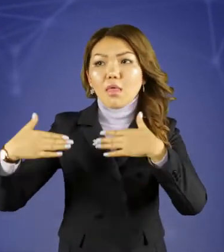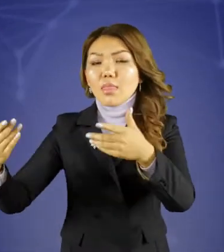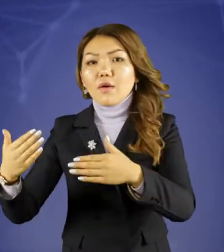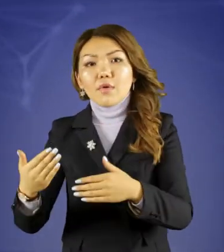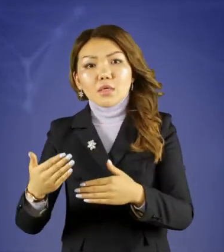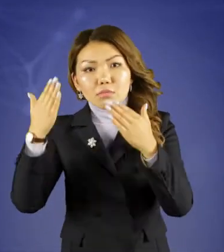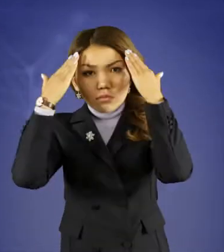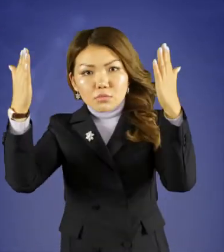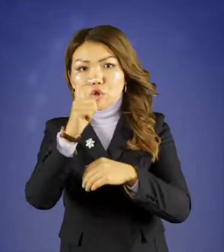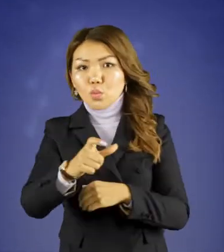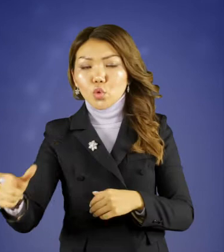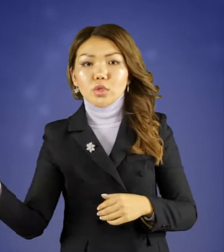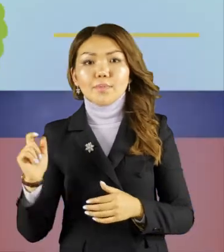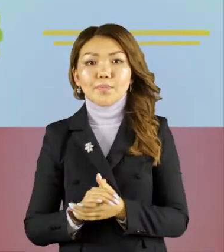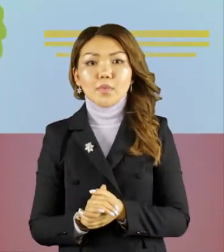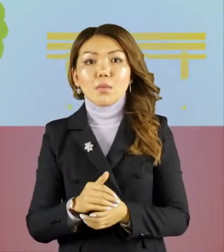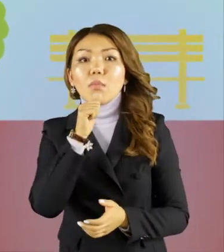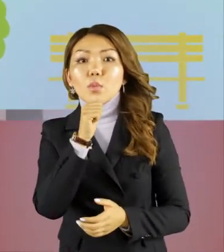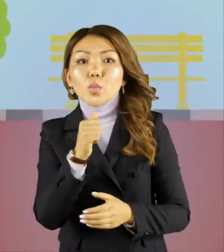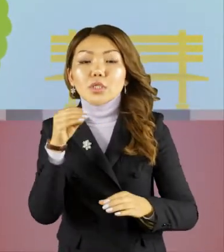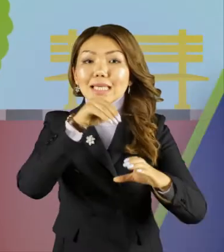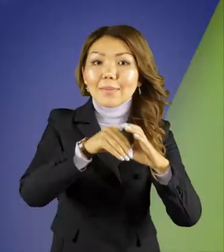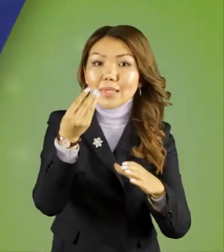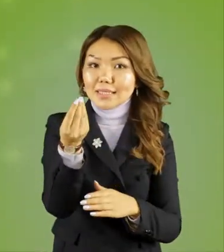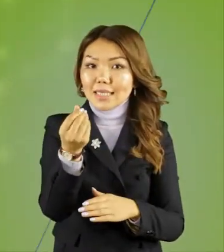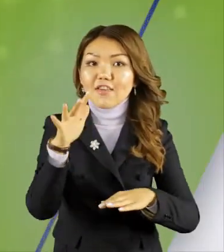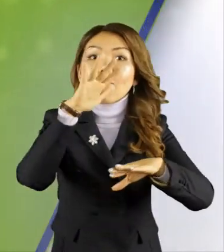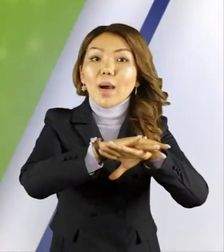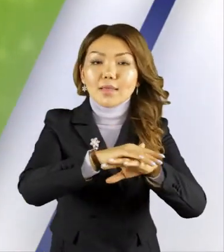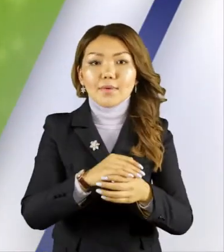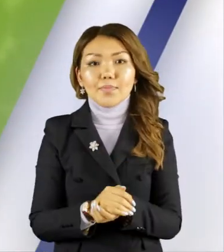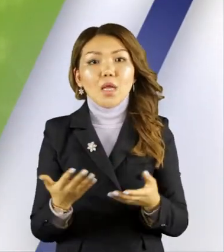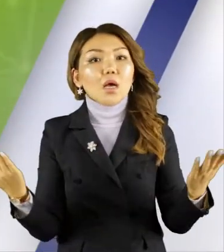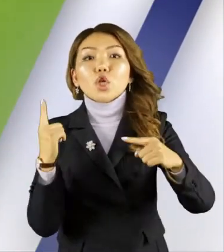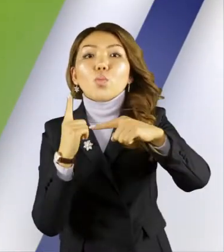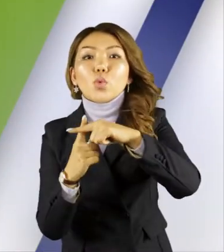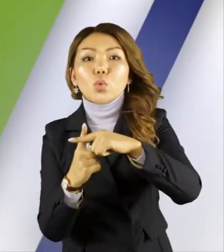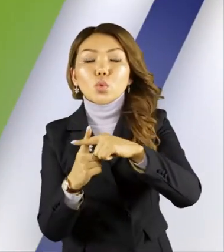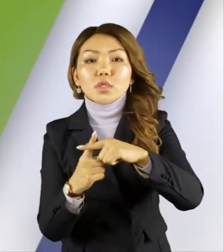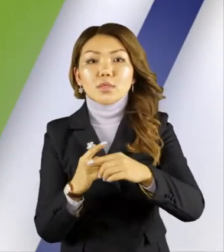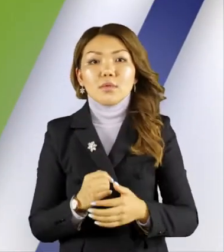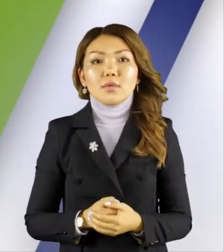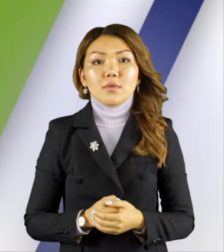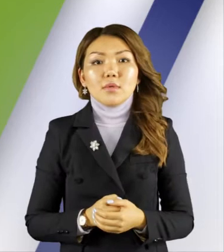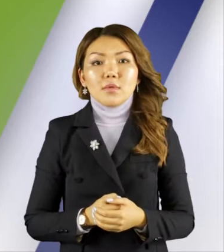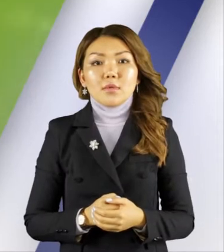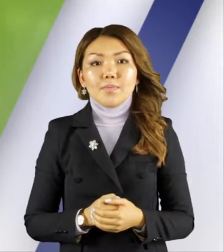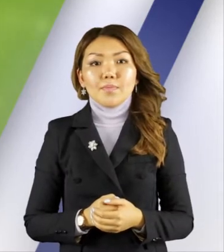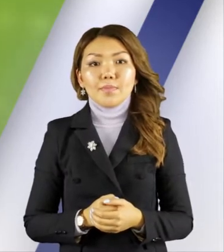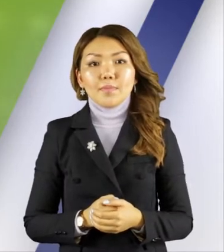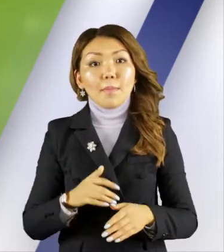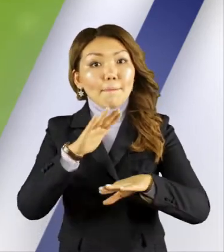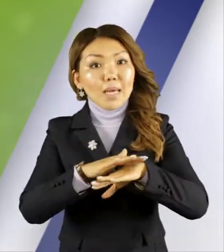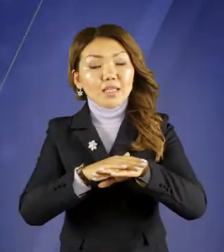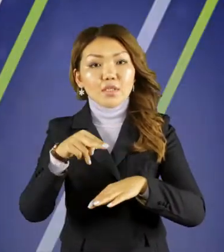обещают сверхвысокие доходы. Попробуйте копить деньги в банке. В чем преимущество банковского депозита перед другими видами